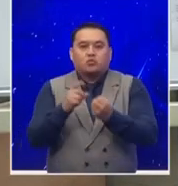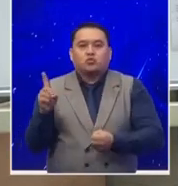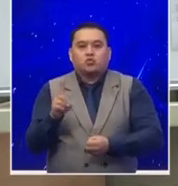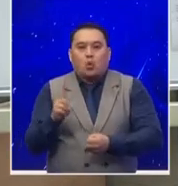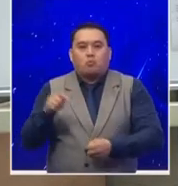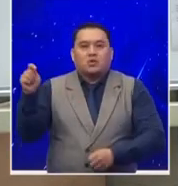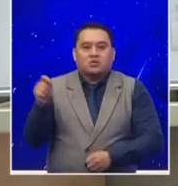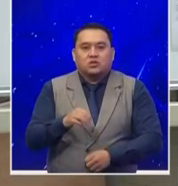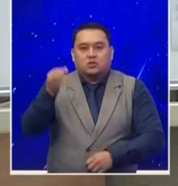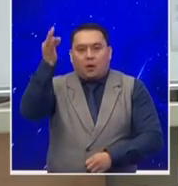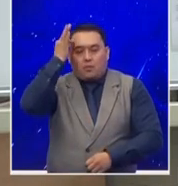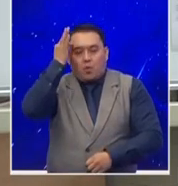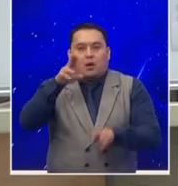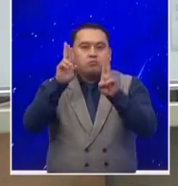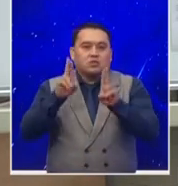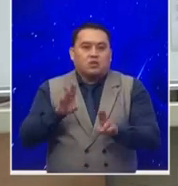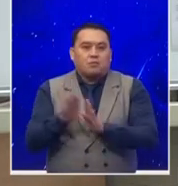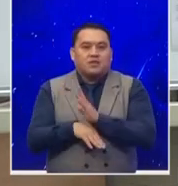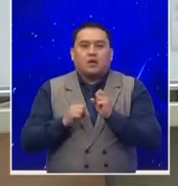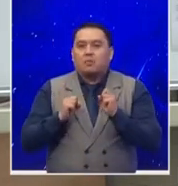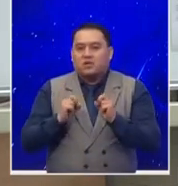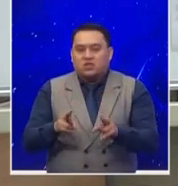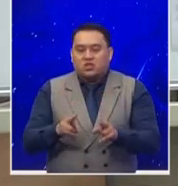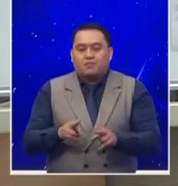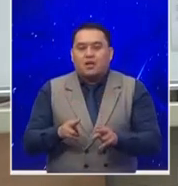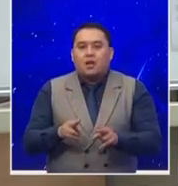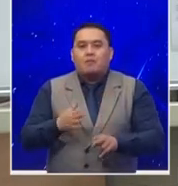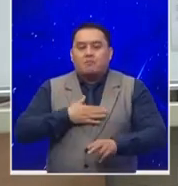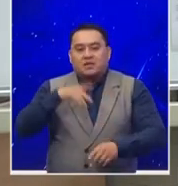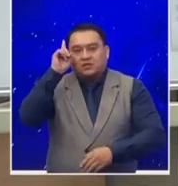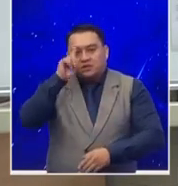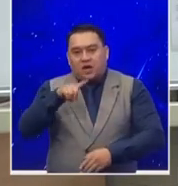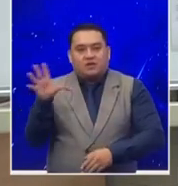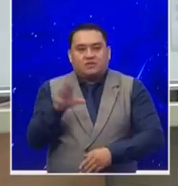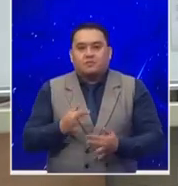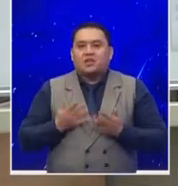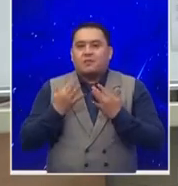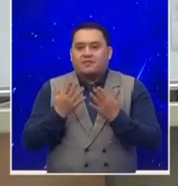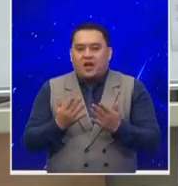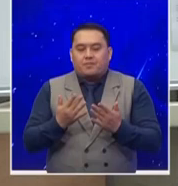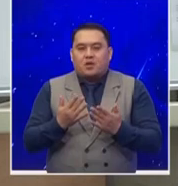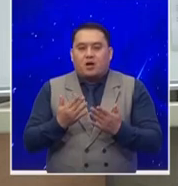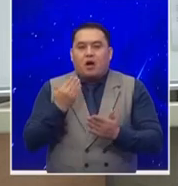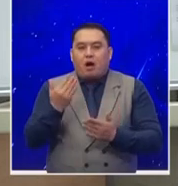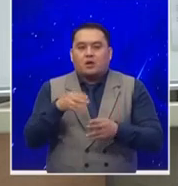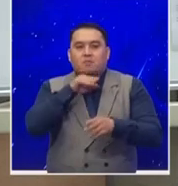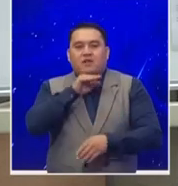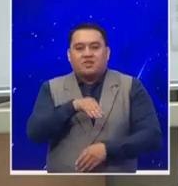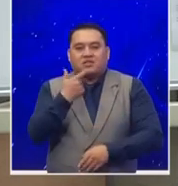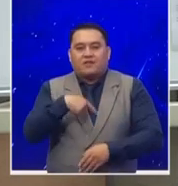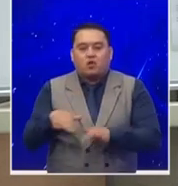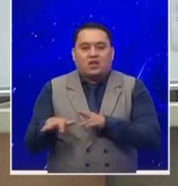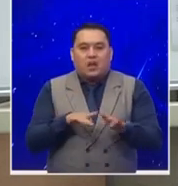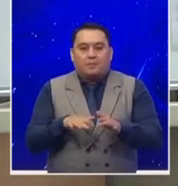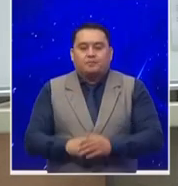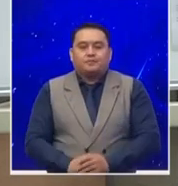что пришли и напомнили нам правила пожарной безопасности. В принципе, мы знали обо всех требованиях, но они – профессионалы своего